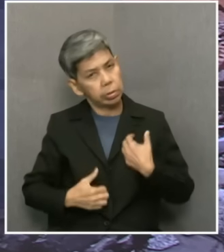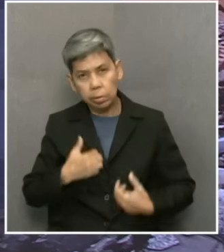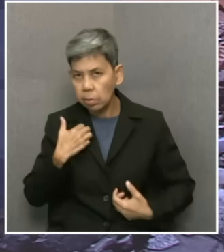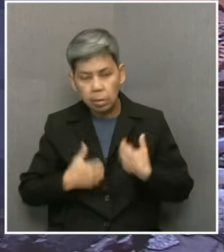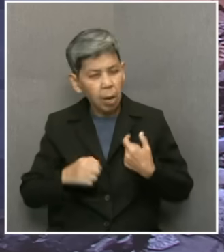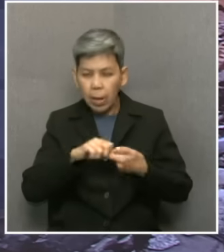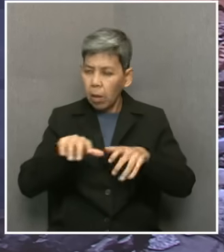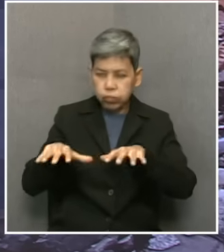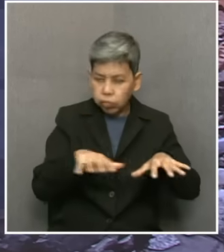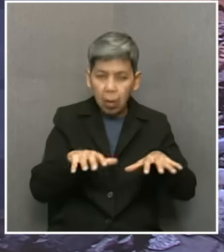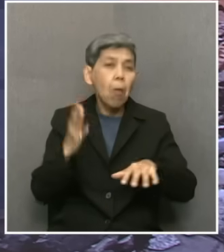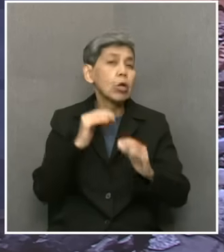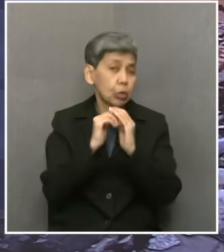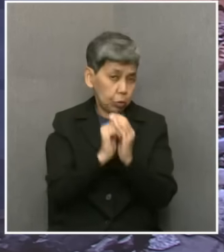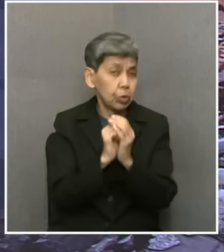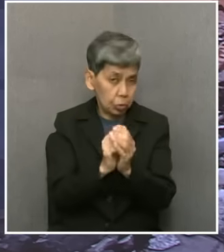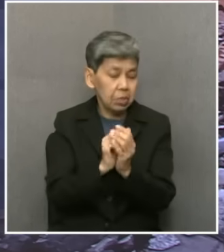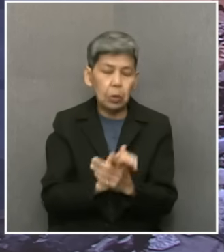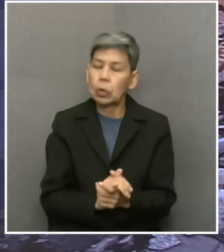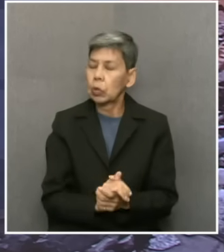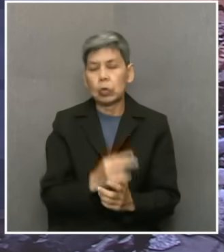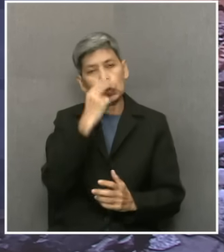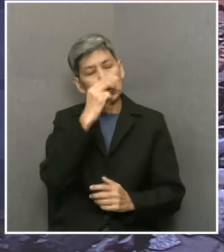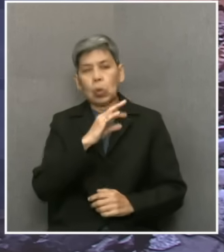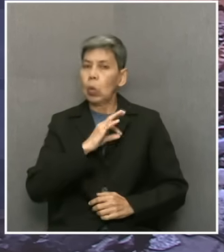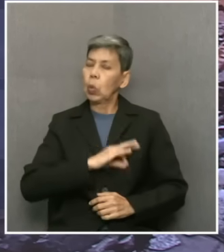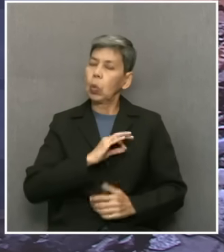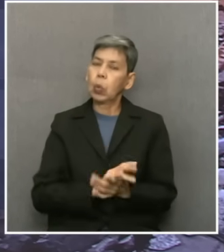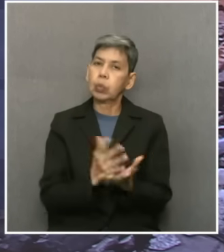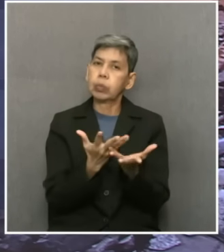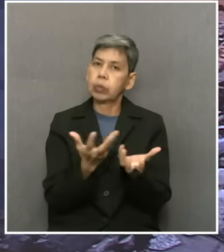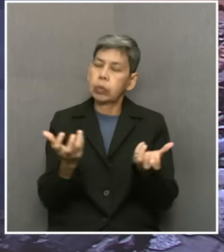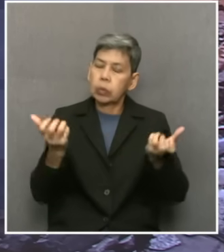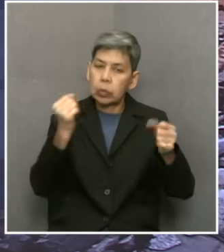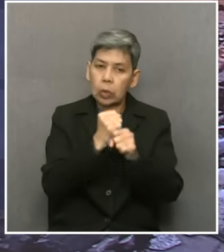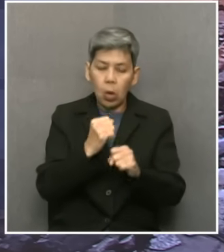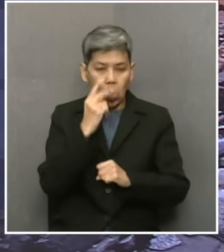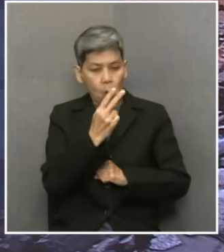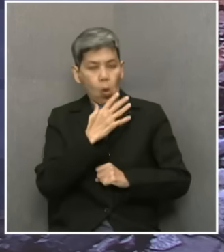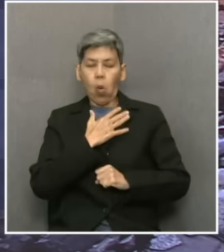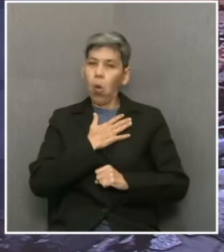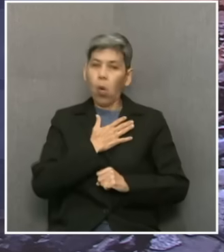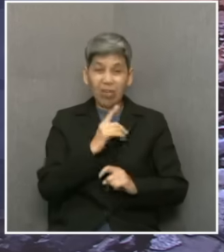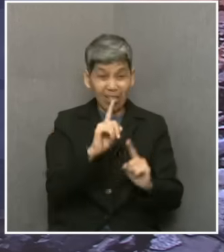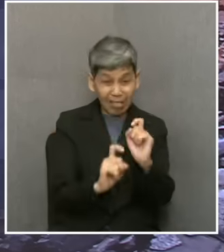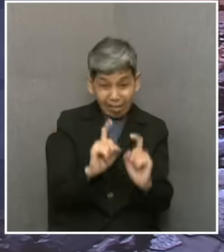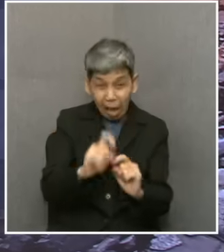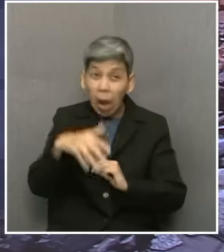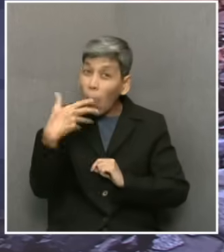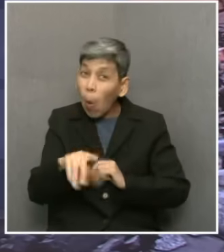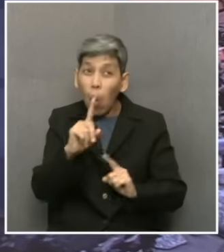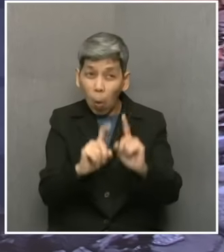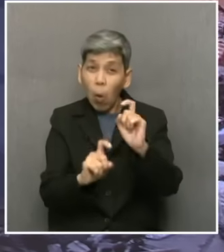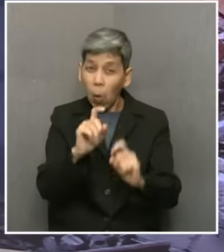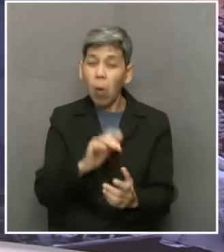ากแผ่นดินไหวในครั้งนั้นก็ถือว่าเป็นเหตุการณ์ที่สร้างความตกใจให้กับคนทั่วโลกค่ะเพราะว่ายอดผู้เสียชีวิตสูงมากจริงๆนะ